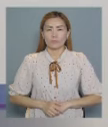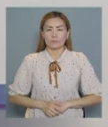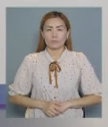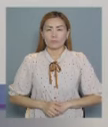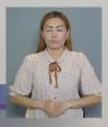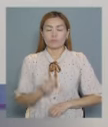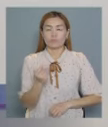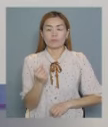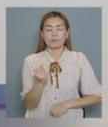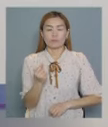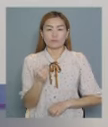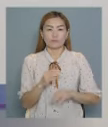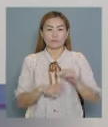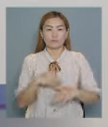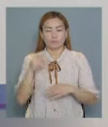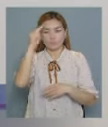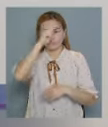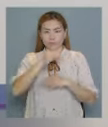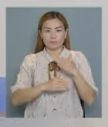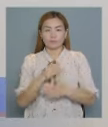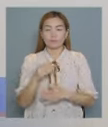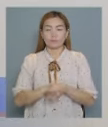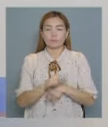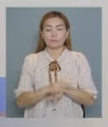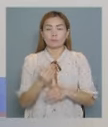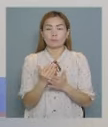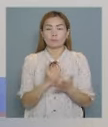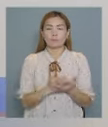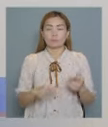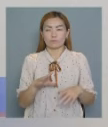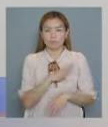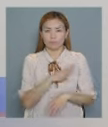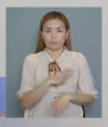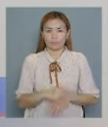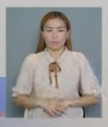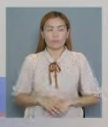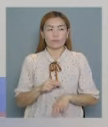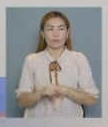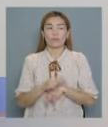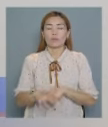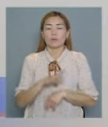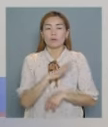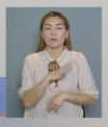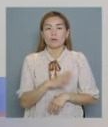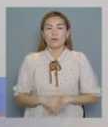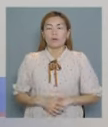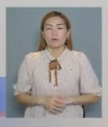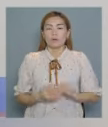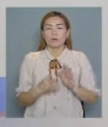выделено средства на повышение специалистов. В рамках этой программы было обучено более